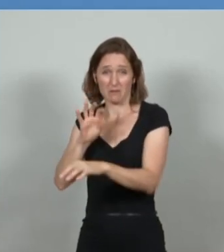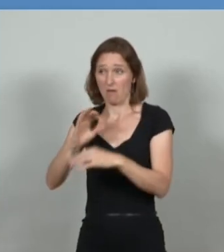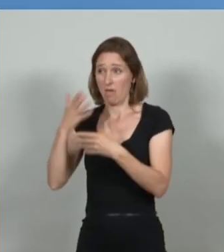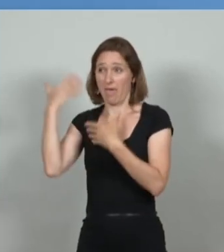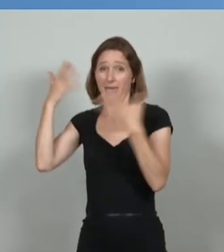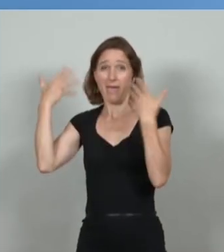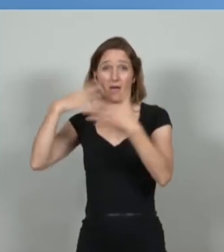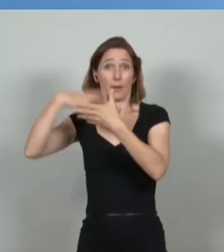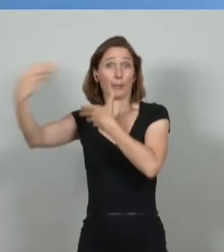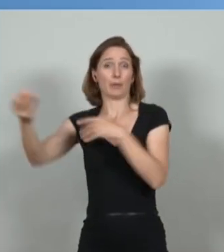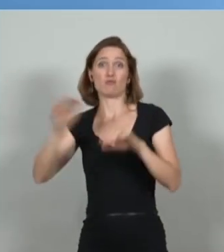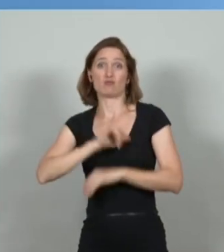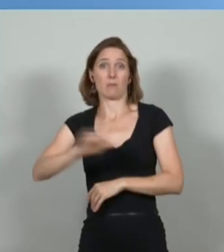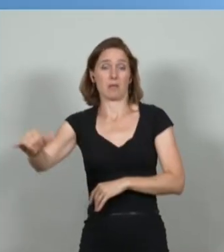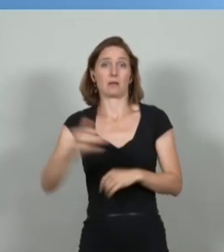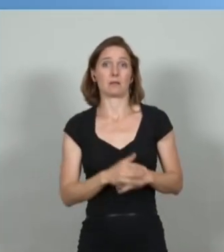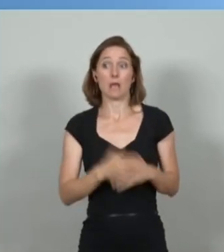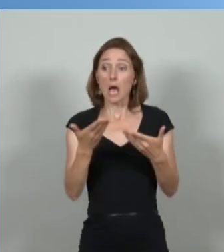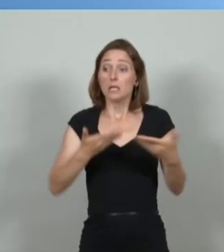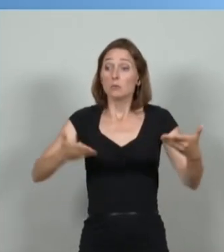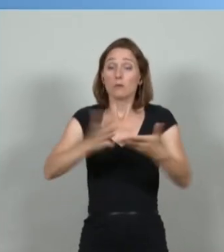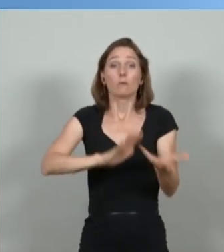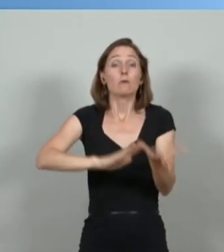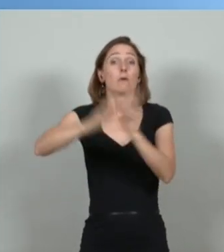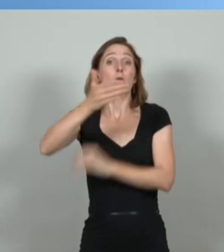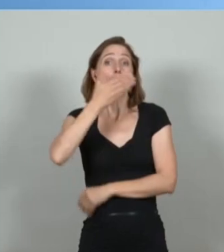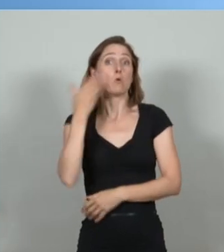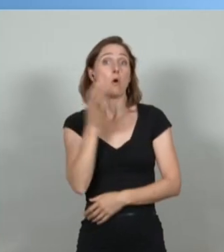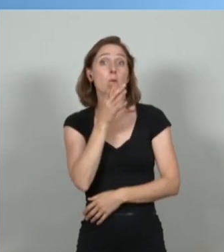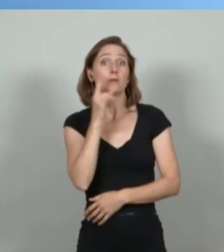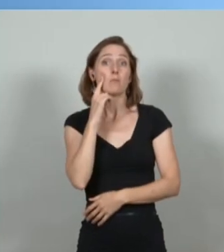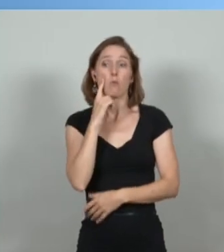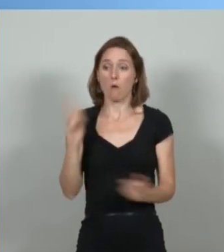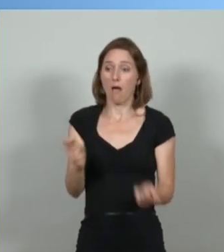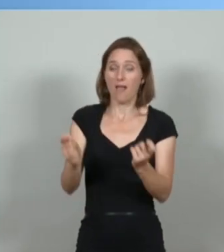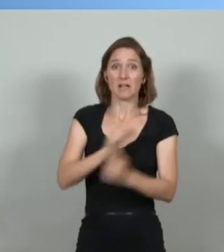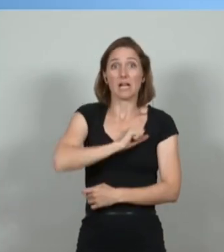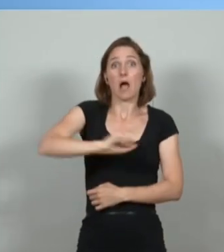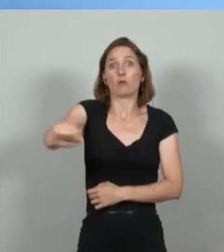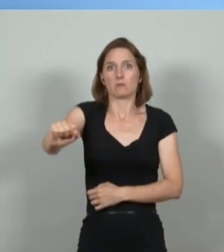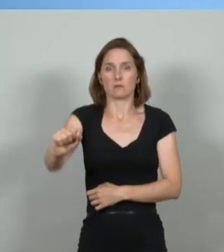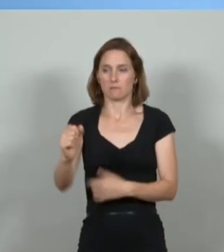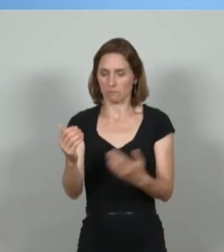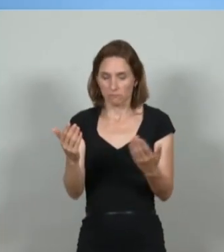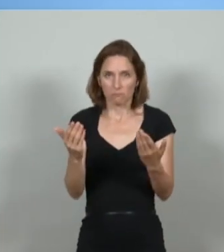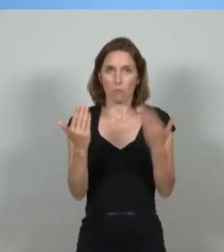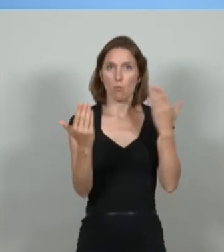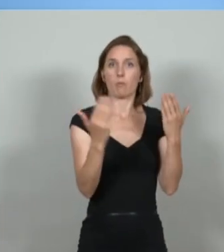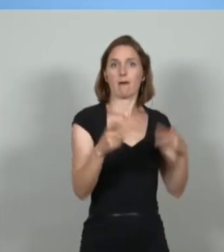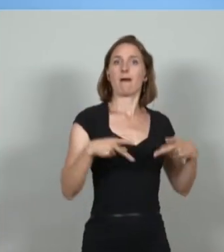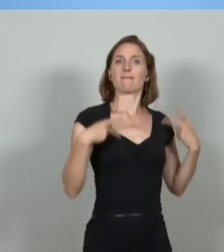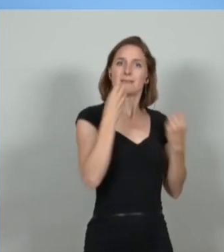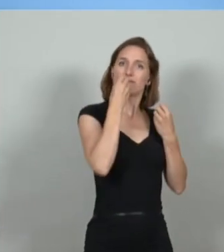cette situation ne peut être améliorée parce que les élevages intensifs sont en total contradiction avec le bien-être animal et le seront